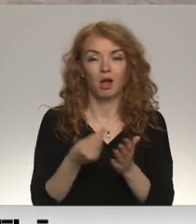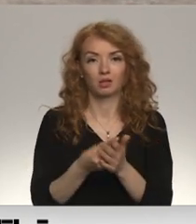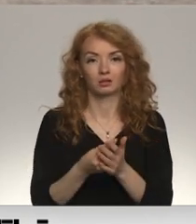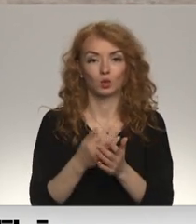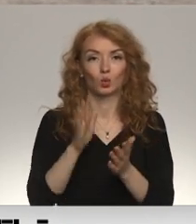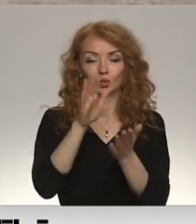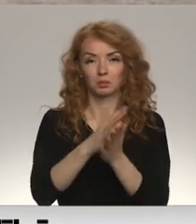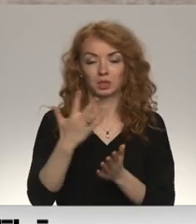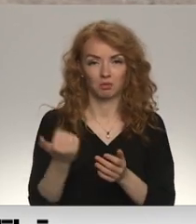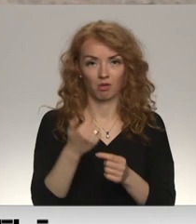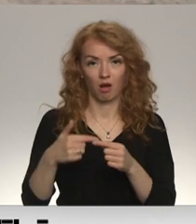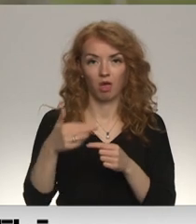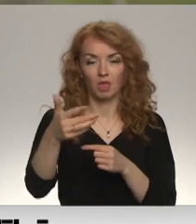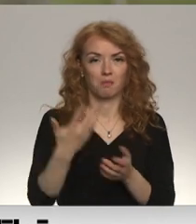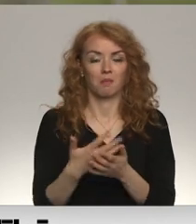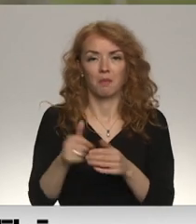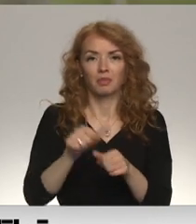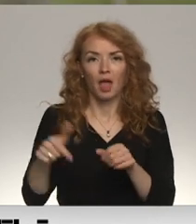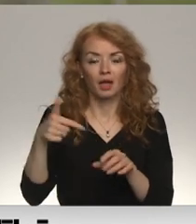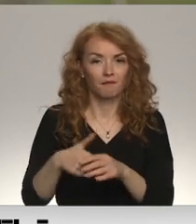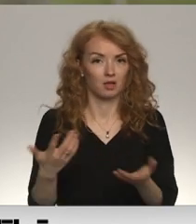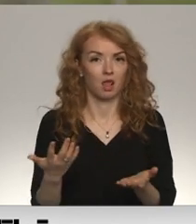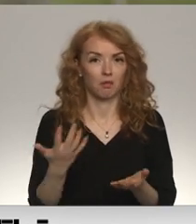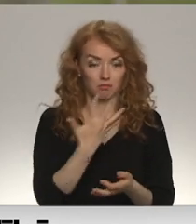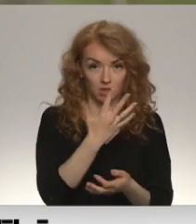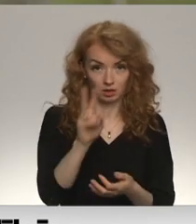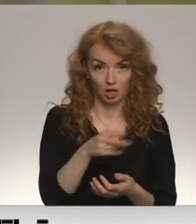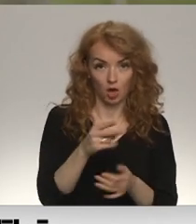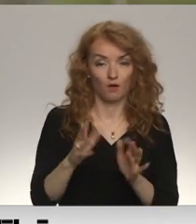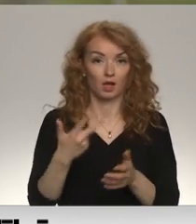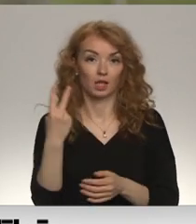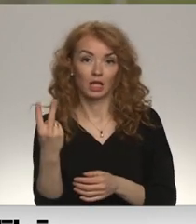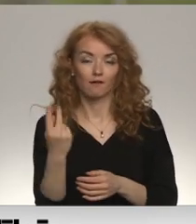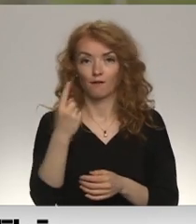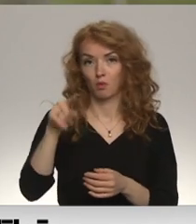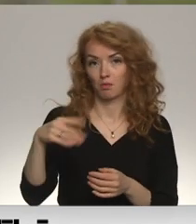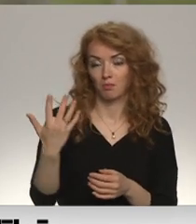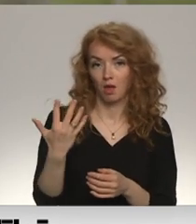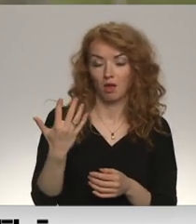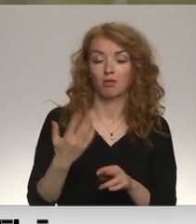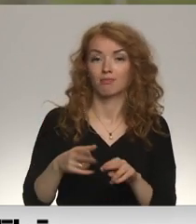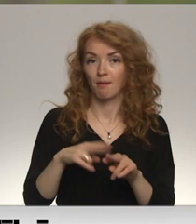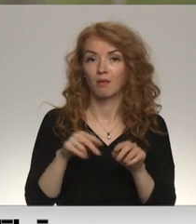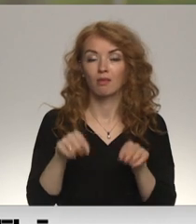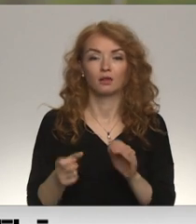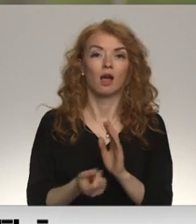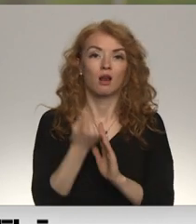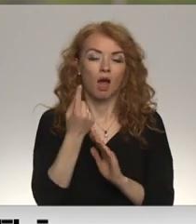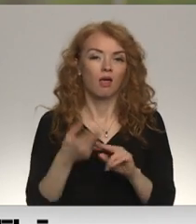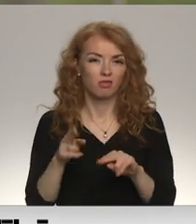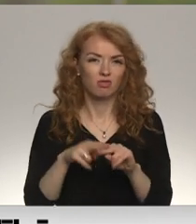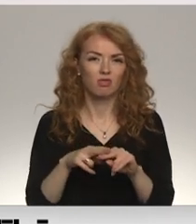gada. Cik maksos degvīlā, vai 5 eiro maksos, vai 2 vai pusūtrā. Ja tāpēc šis rada to